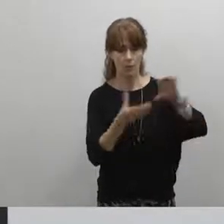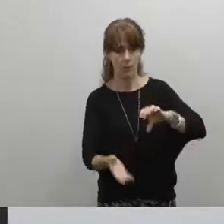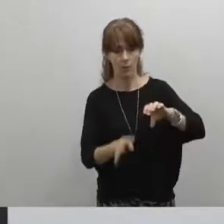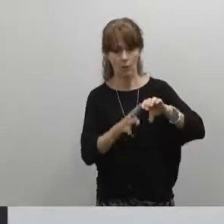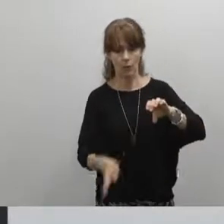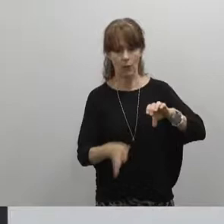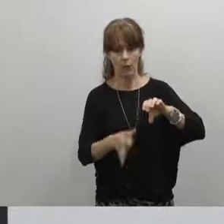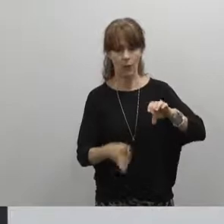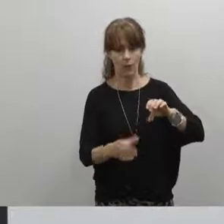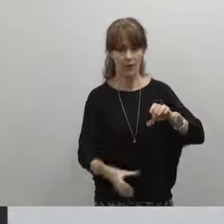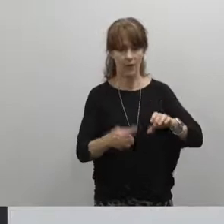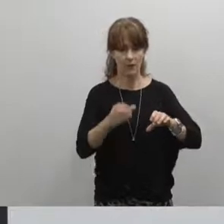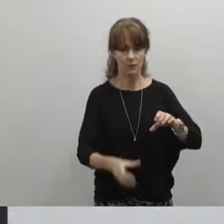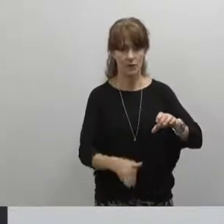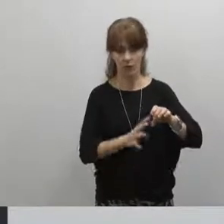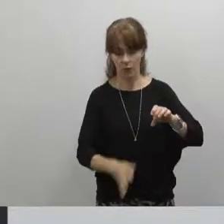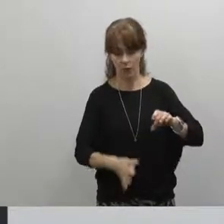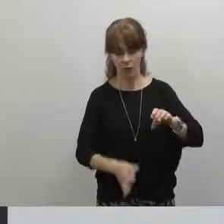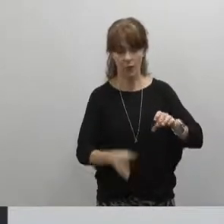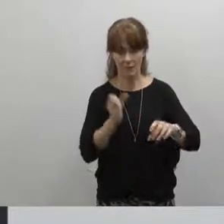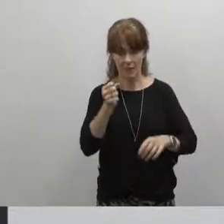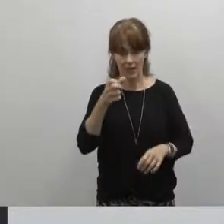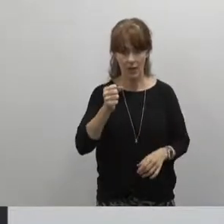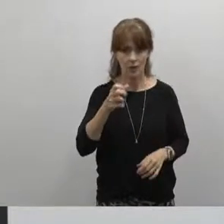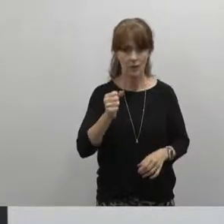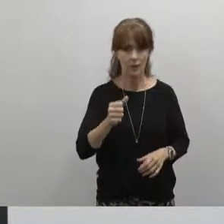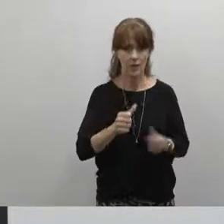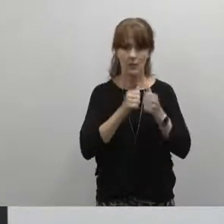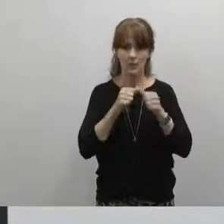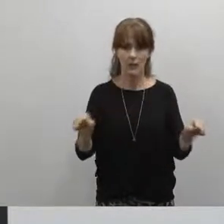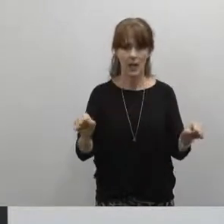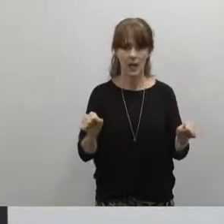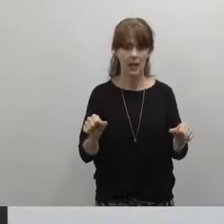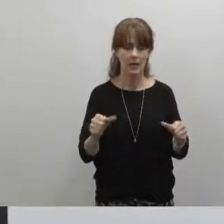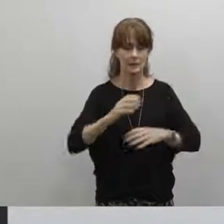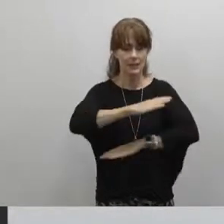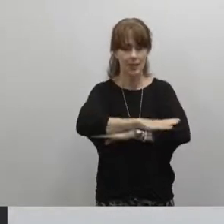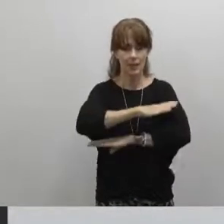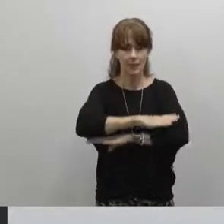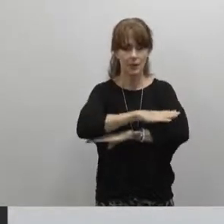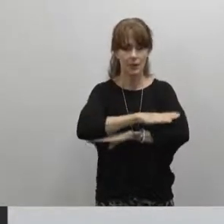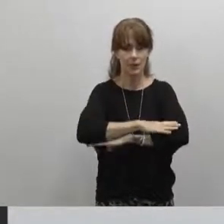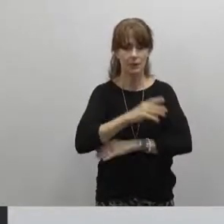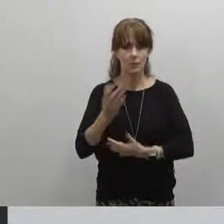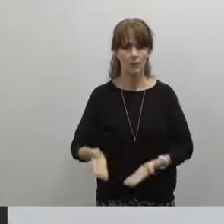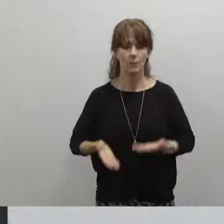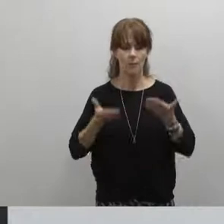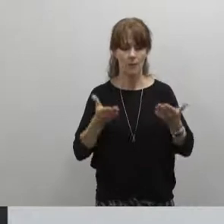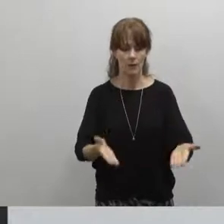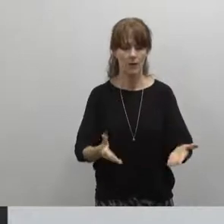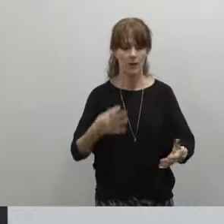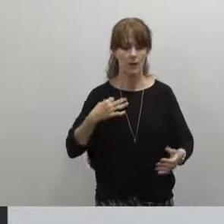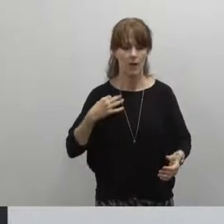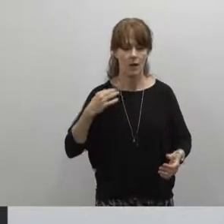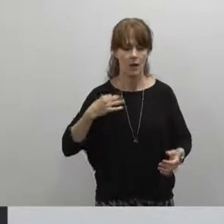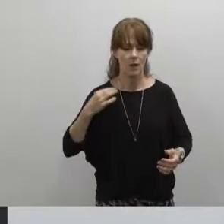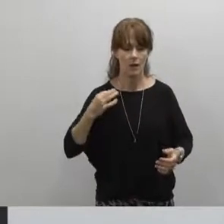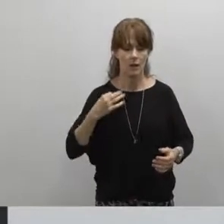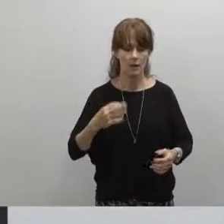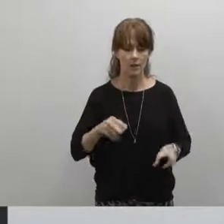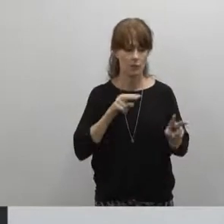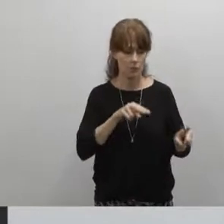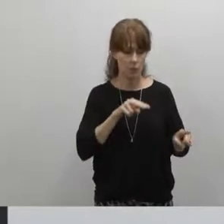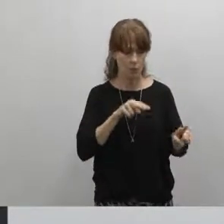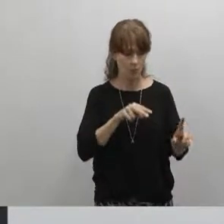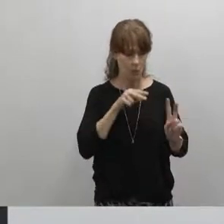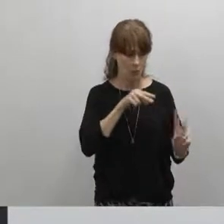khuyên tế nè khá vô tự đọc cô để nhằm xóa nó tới chặt cháu nó khăn ông thông đại trâu pra xâm rạp tại pra cầm bóng làng vinh